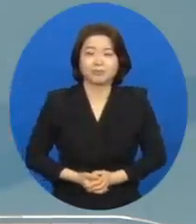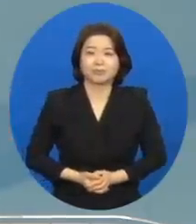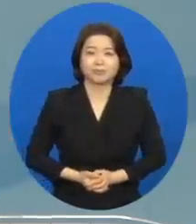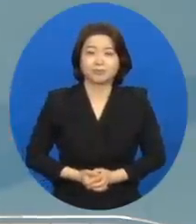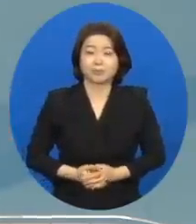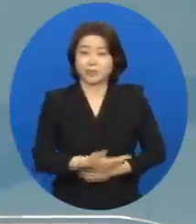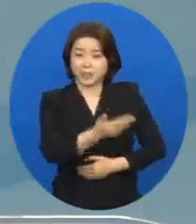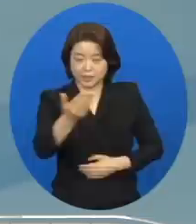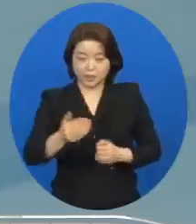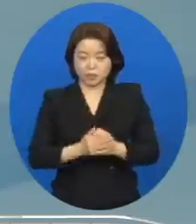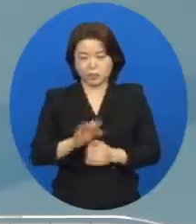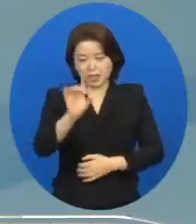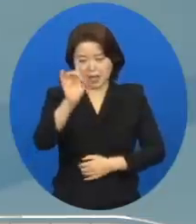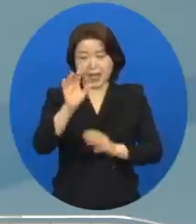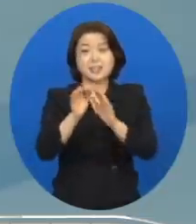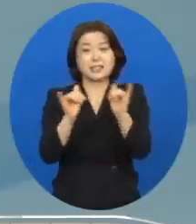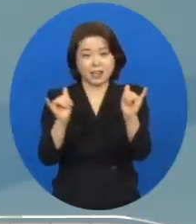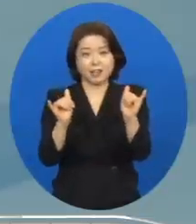여러분,